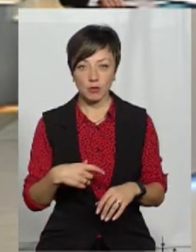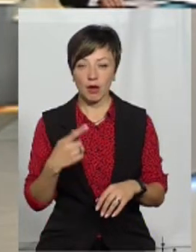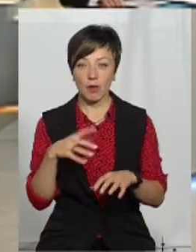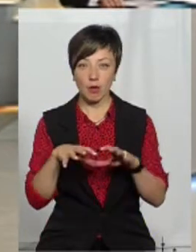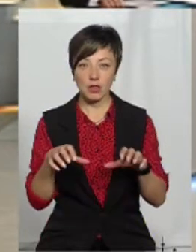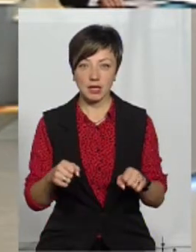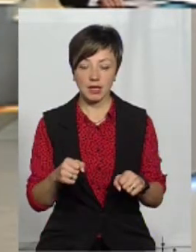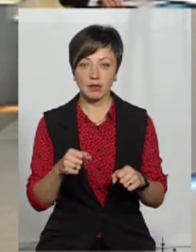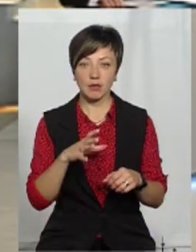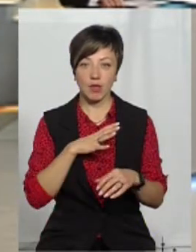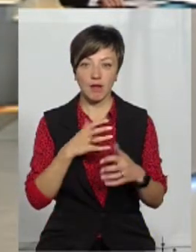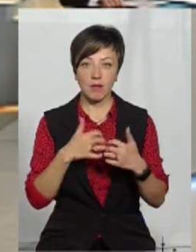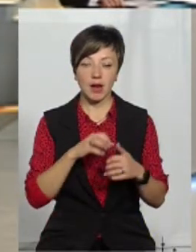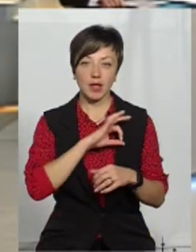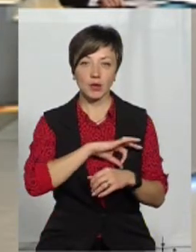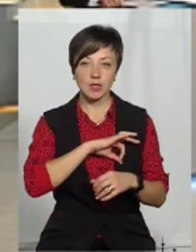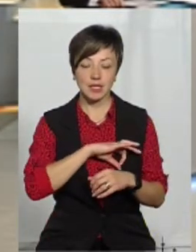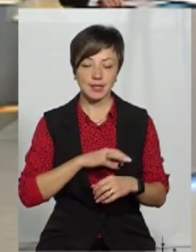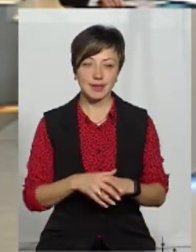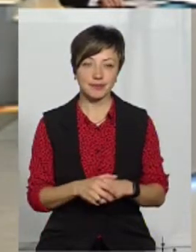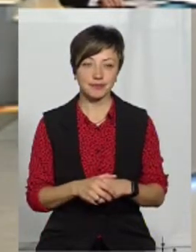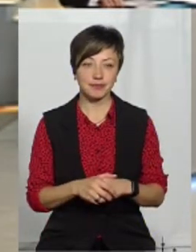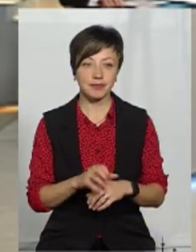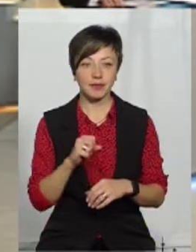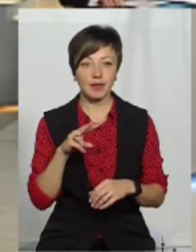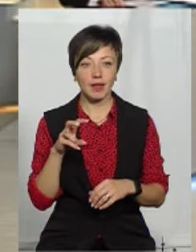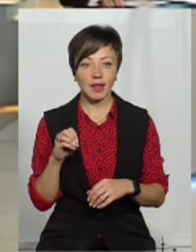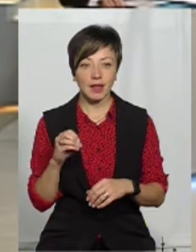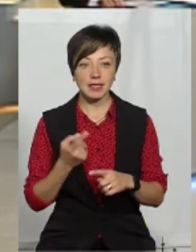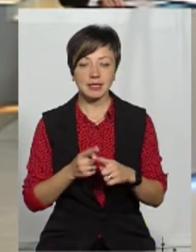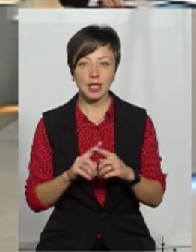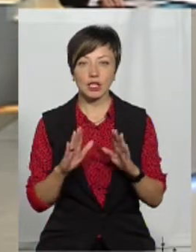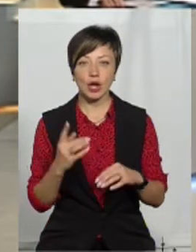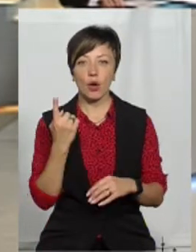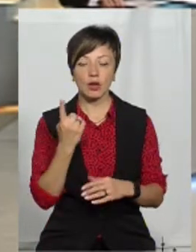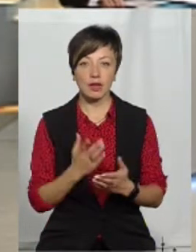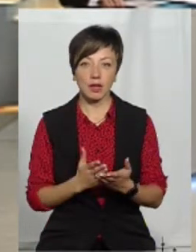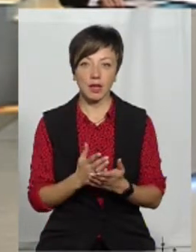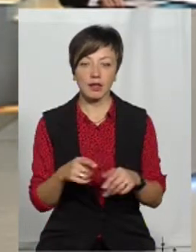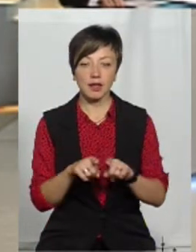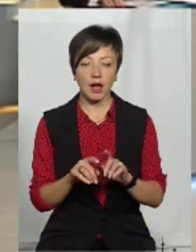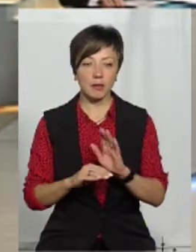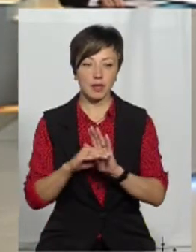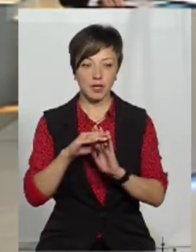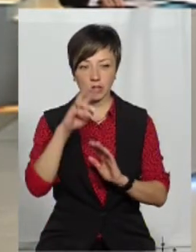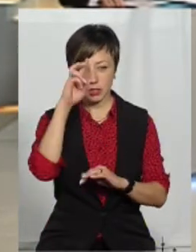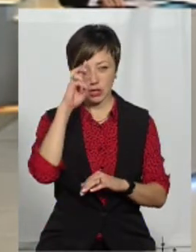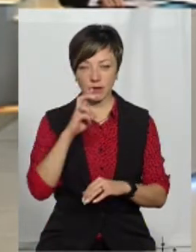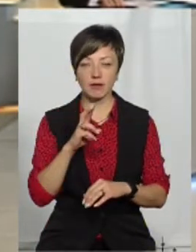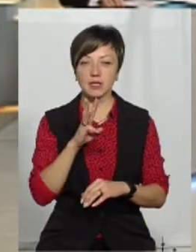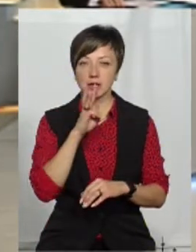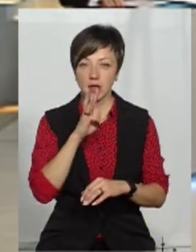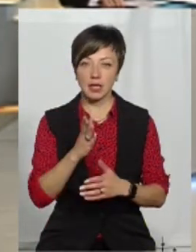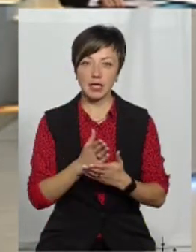посада сьогодні в апараті юстиції. Але це лише одна ланка. Так підняла зарплату держава сьогодні. Дійсно, є